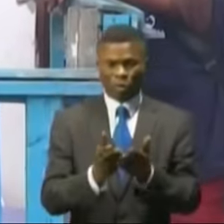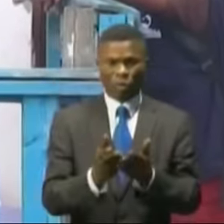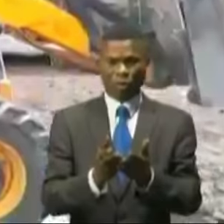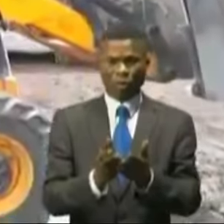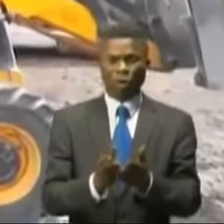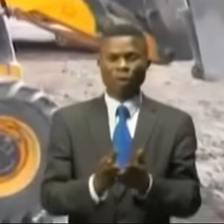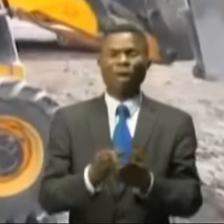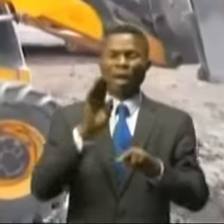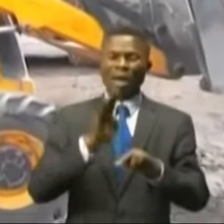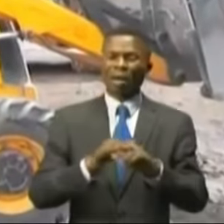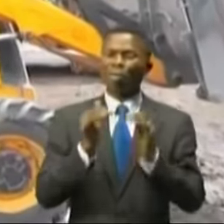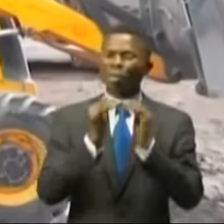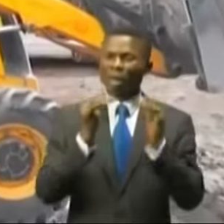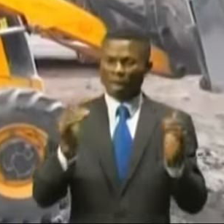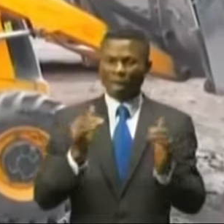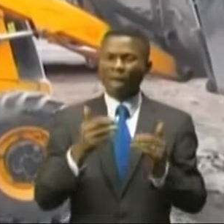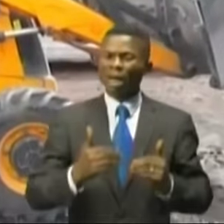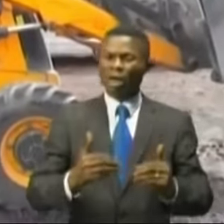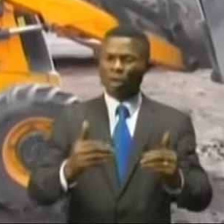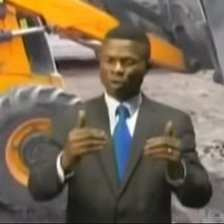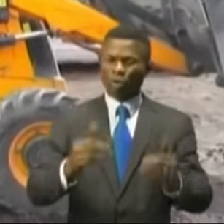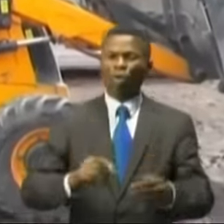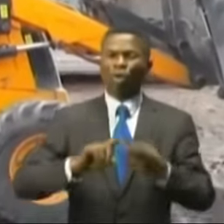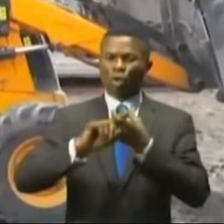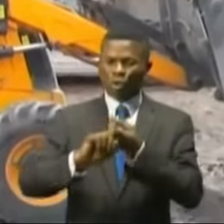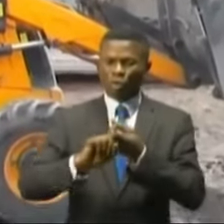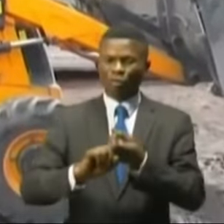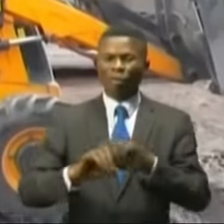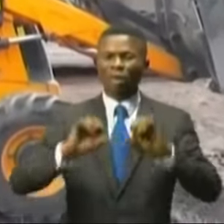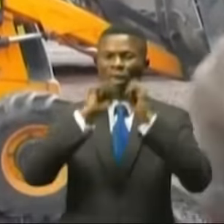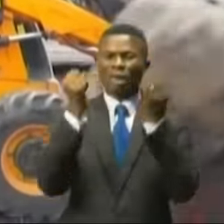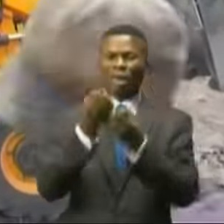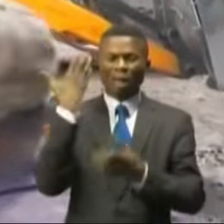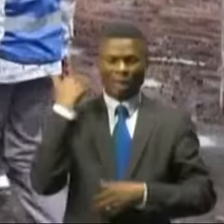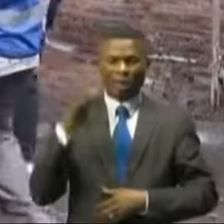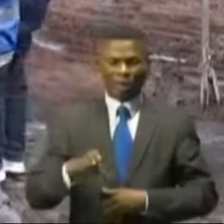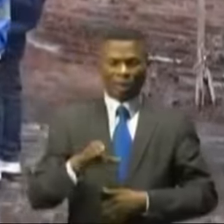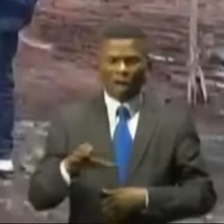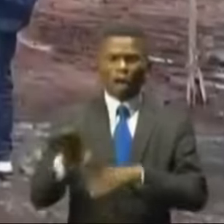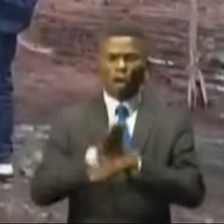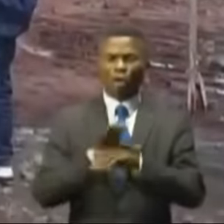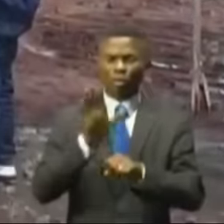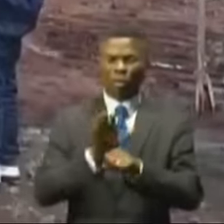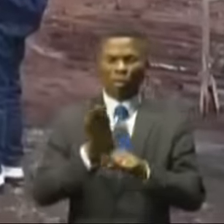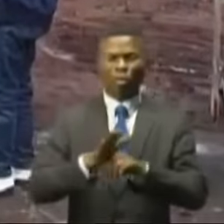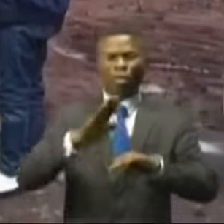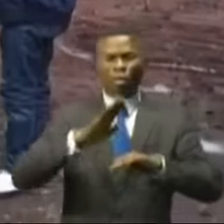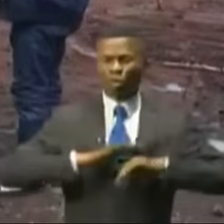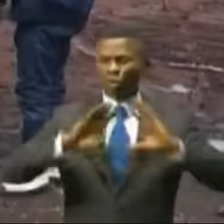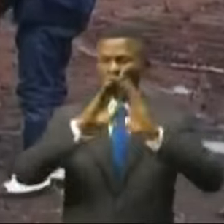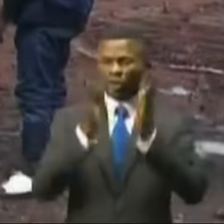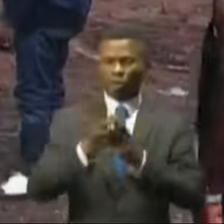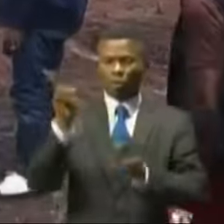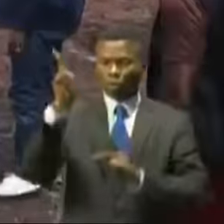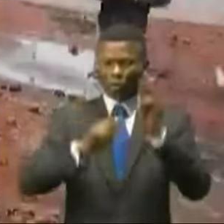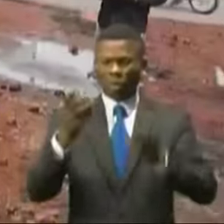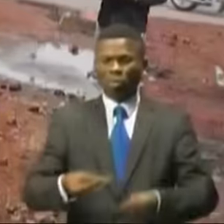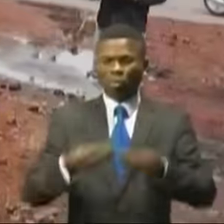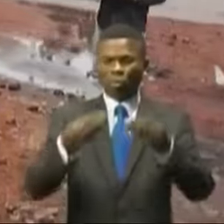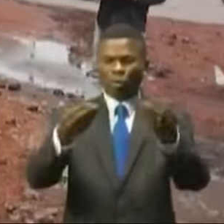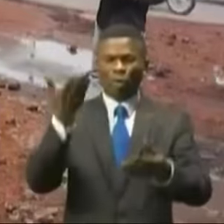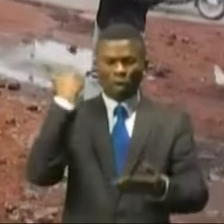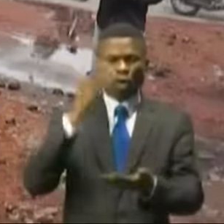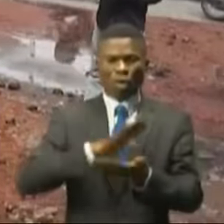de s'apaiser et de continuer à faire confiance à la Régie des Eaux, qui reste préoccupée pour la satisfaire dans l'approvisionnement en eau potable. Il y a